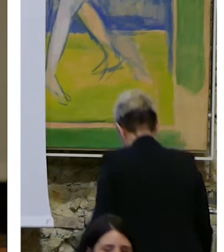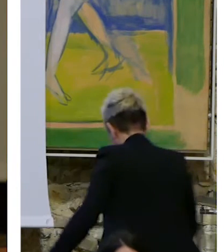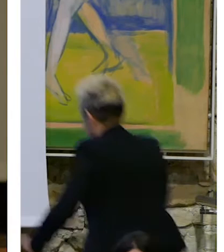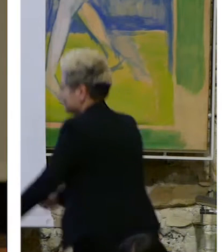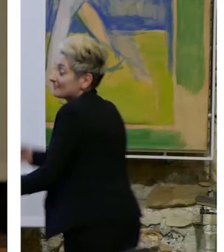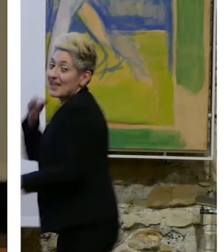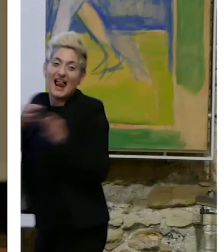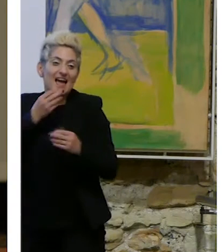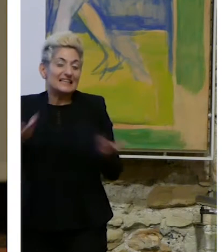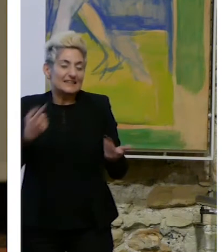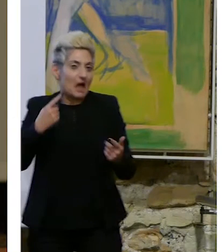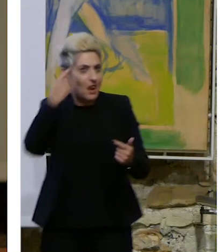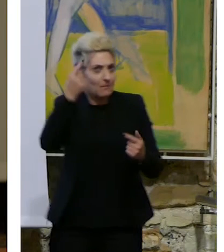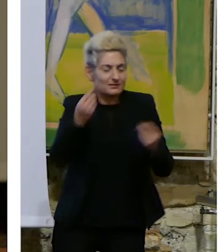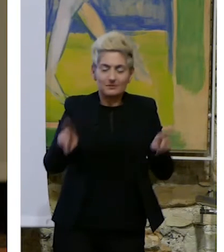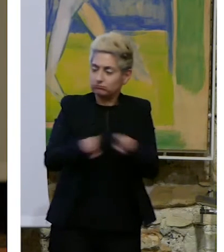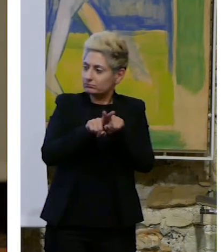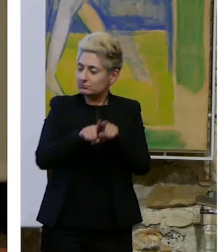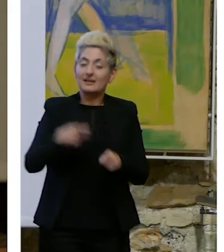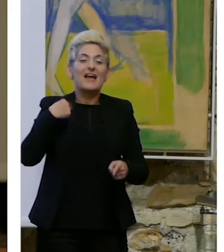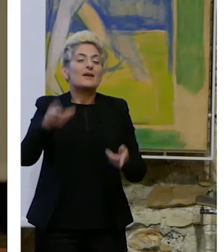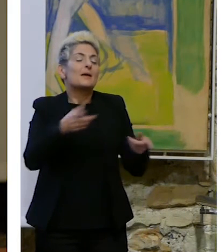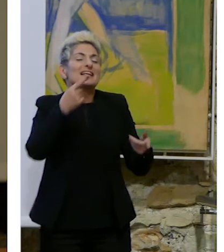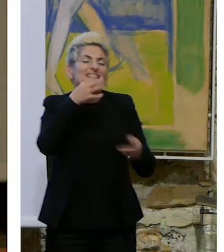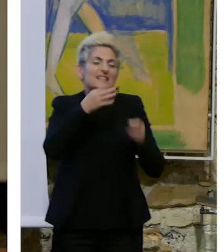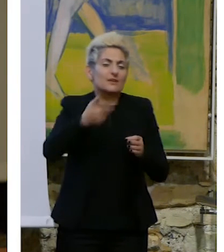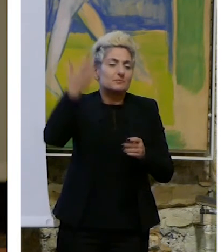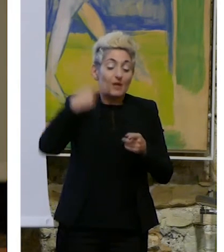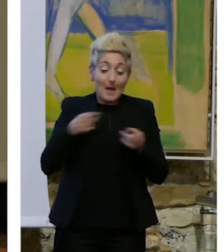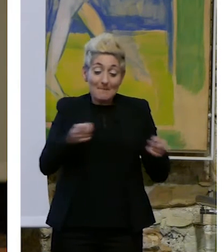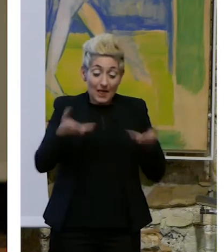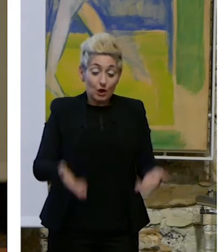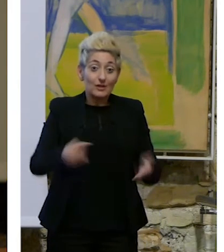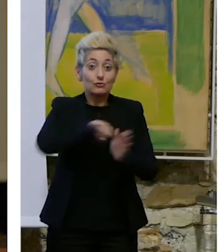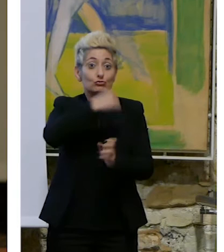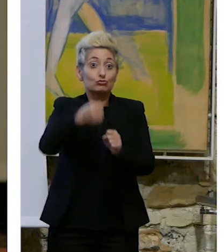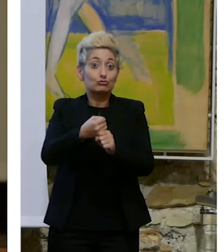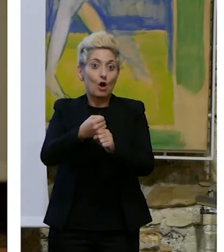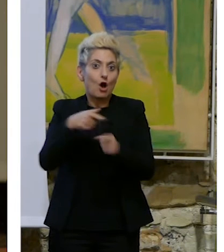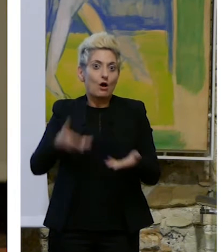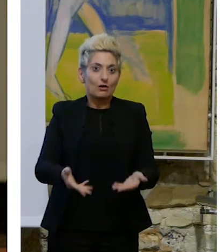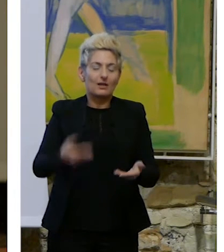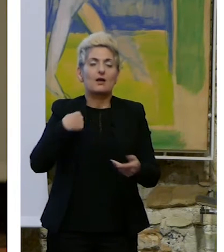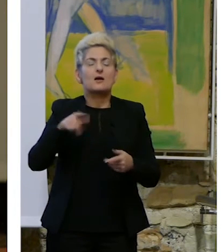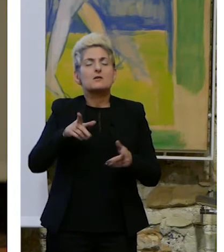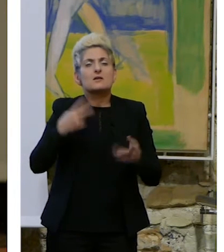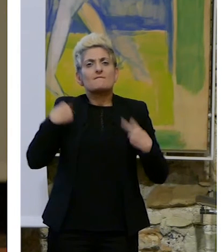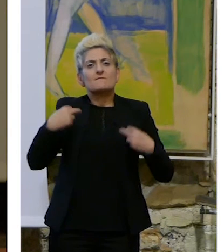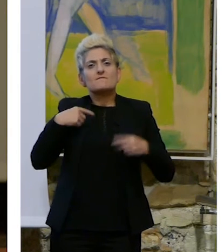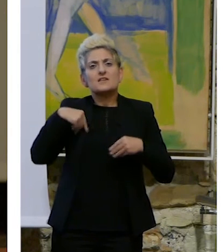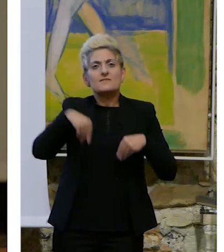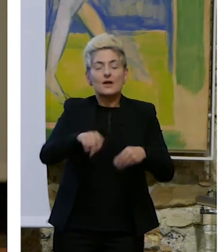Cosa vuol dire? Che nel periodo storico che noi stiamo vivendo stiamo compiendo un